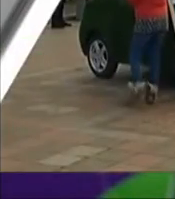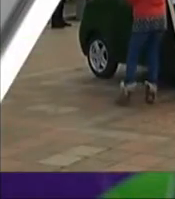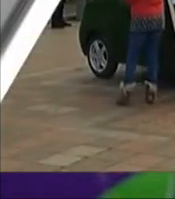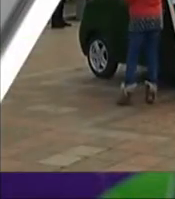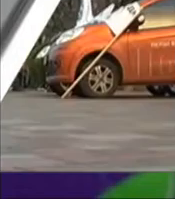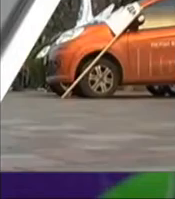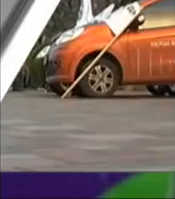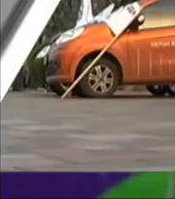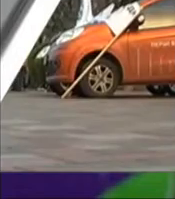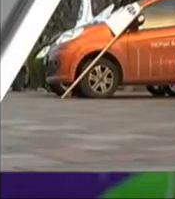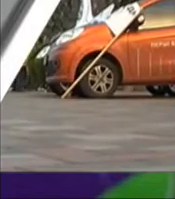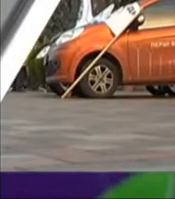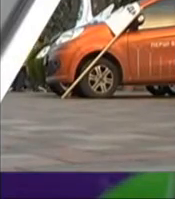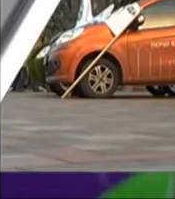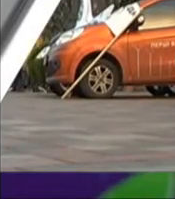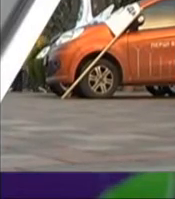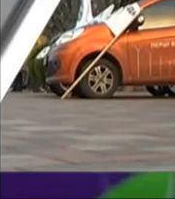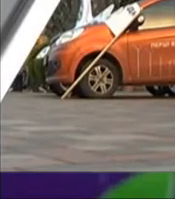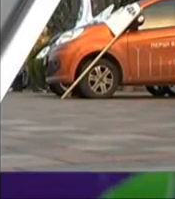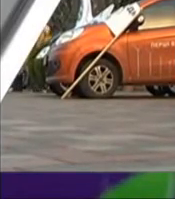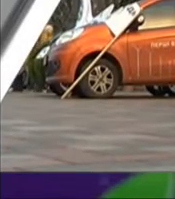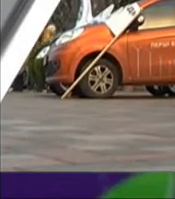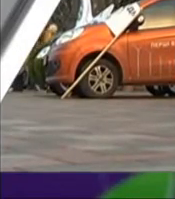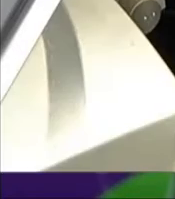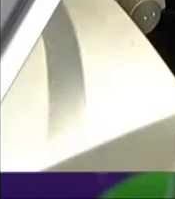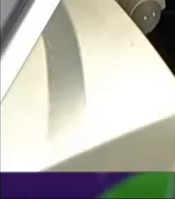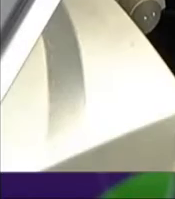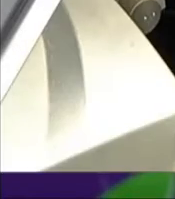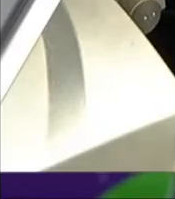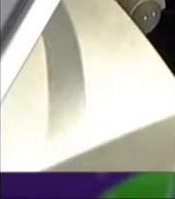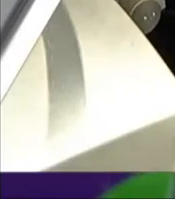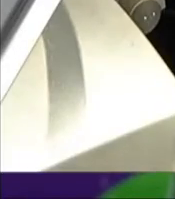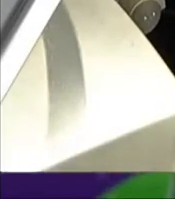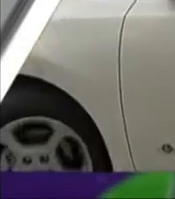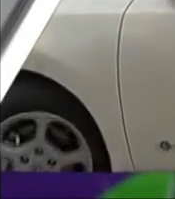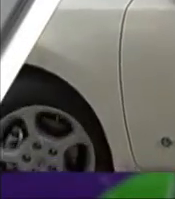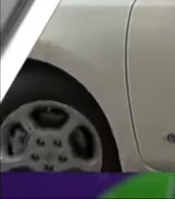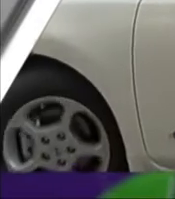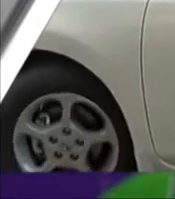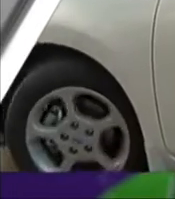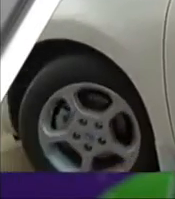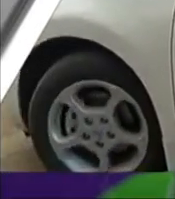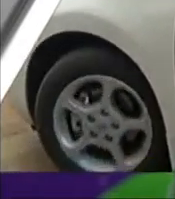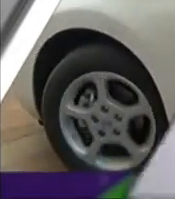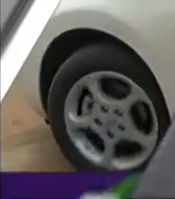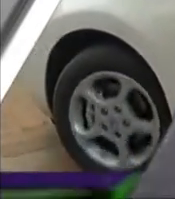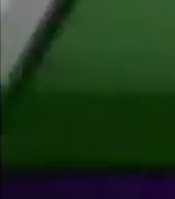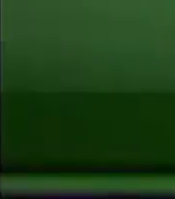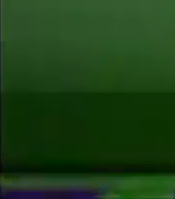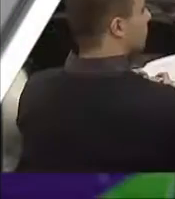Верховна Рада звільнила від ввізного мита транспортні засоби із електричними двигунами. Чи стануть електрокари